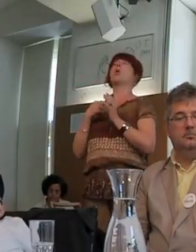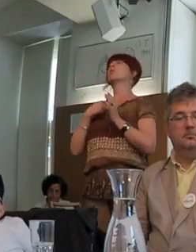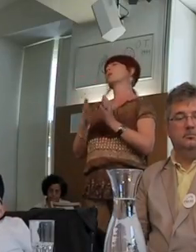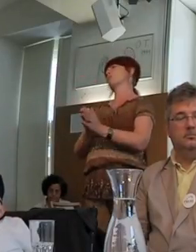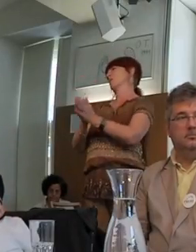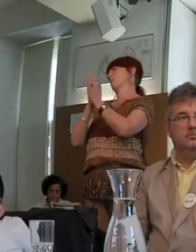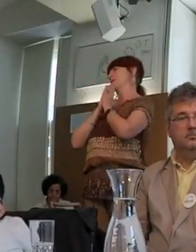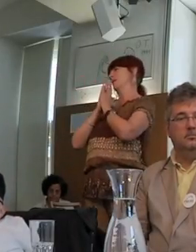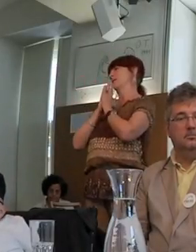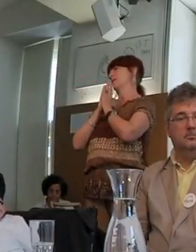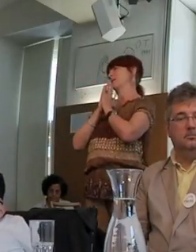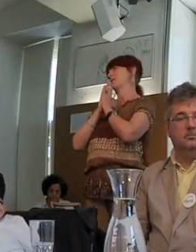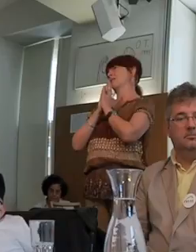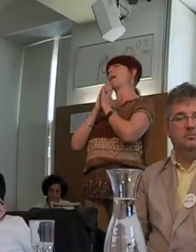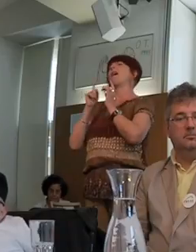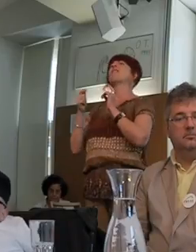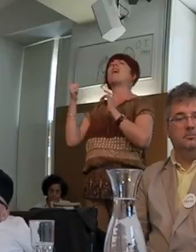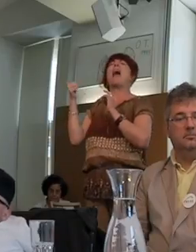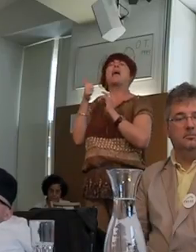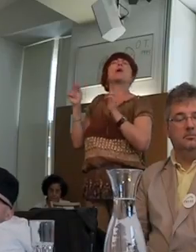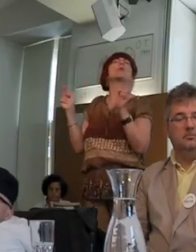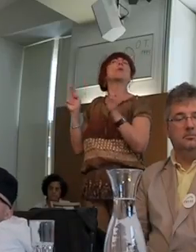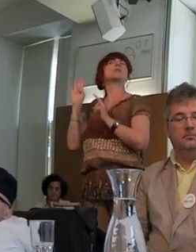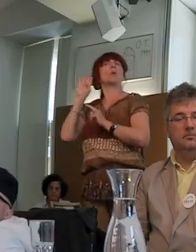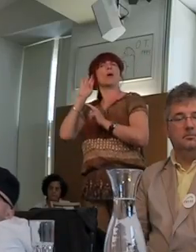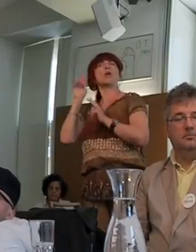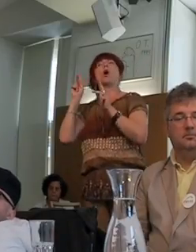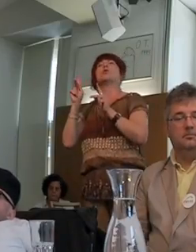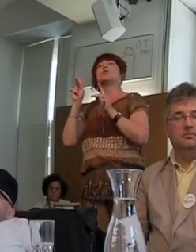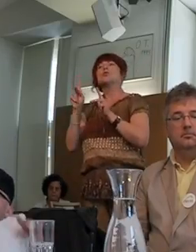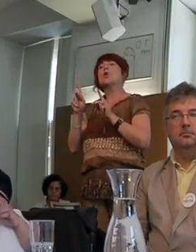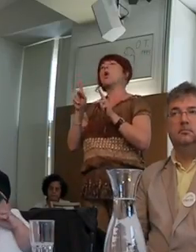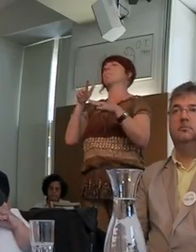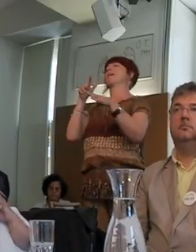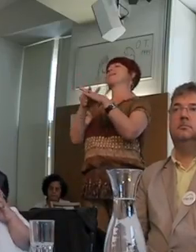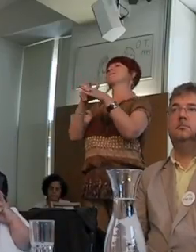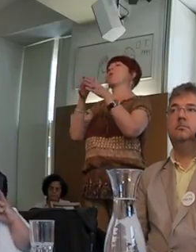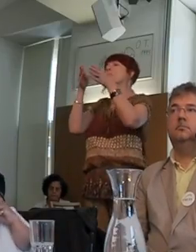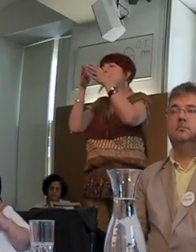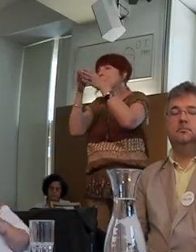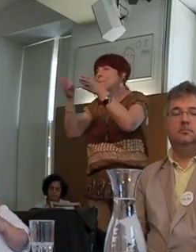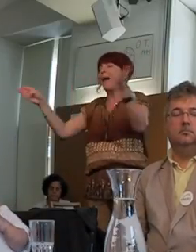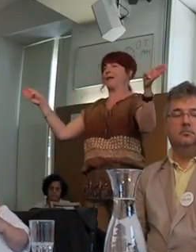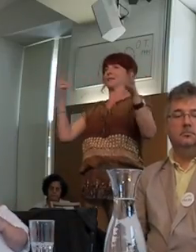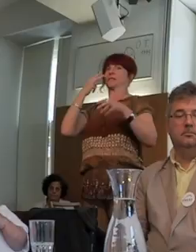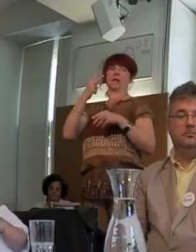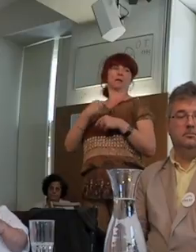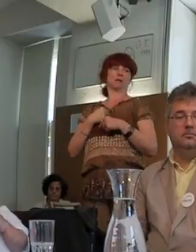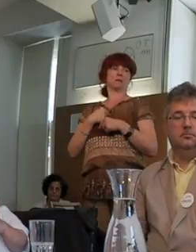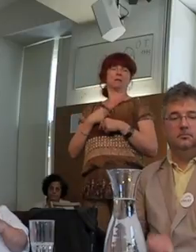kam ganz am Anfang der Diskussion einmal, einen breiteren Blick auf Behinderung zu haben. Ich kann gar nicht mehr